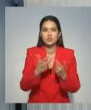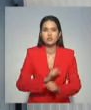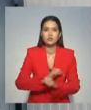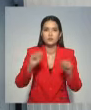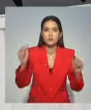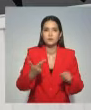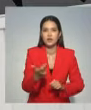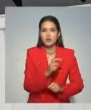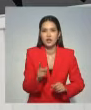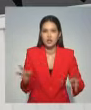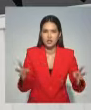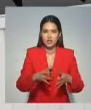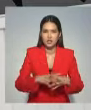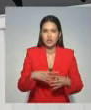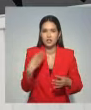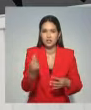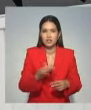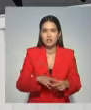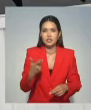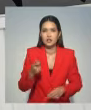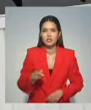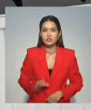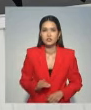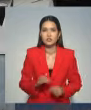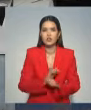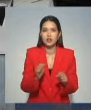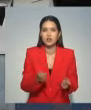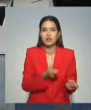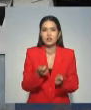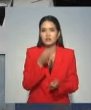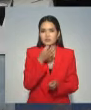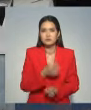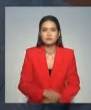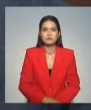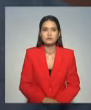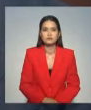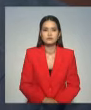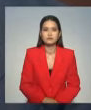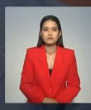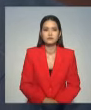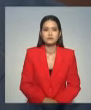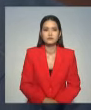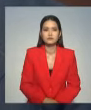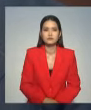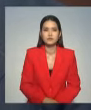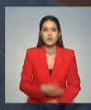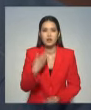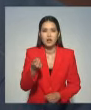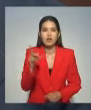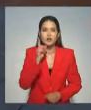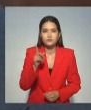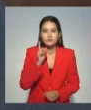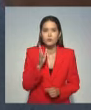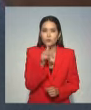взорвалась газовоздушная смесь. В самой газовой компании считают, что выводы делать рано. По данному происшествию будет проведено